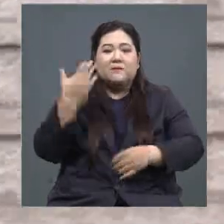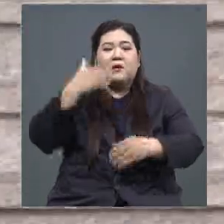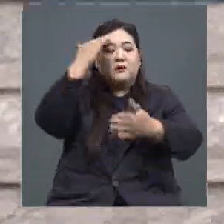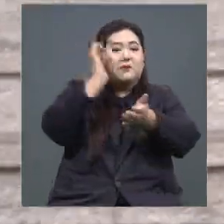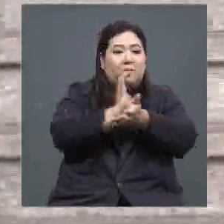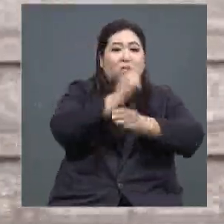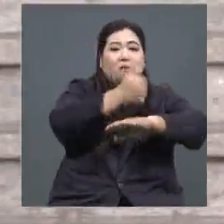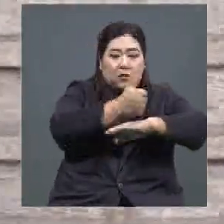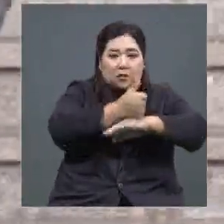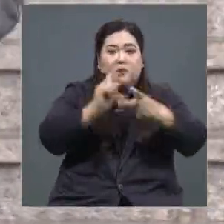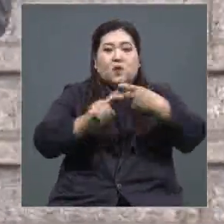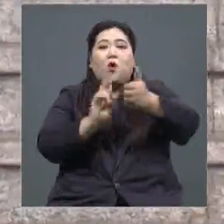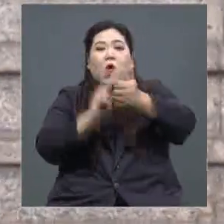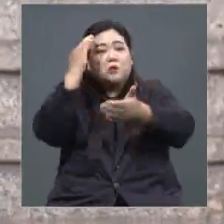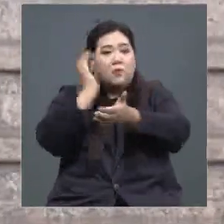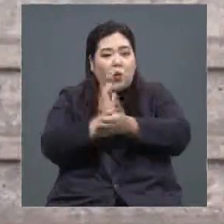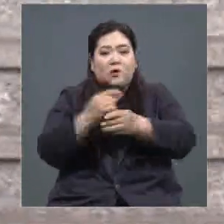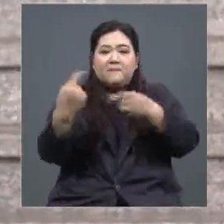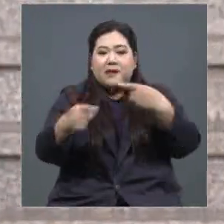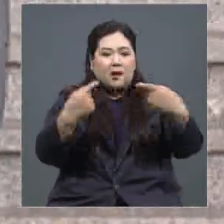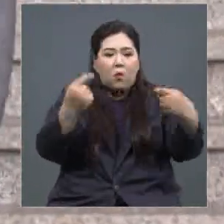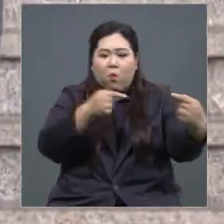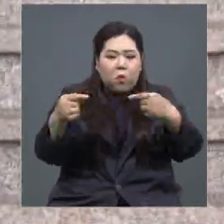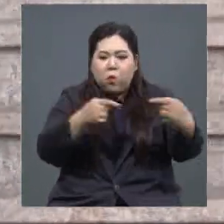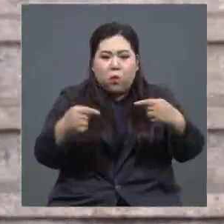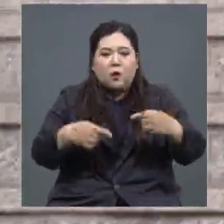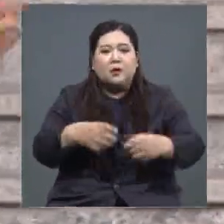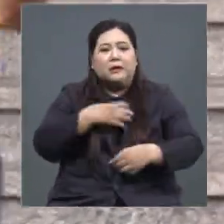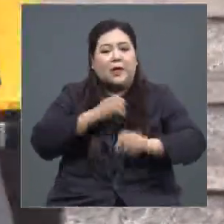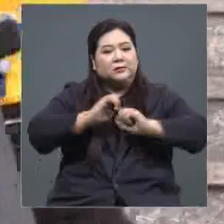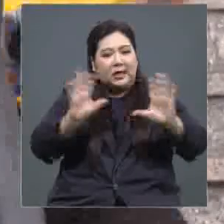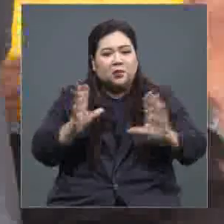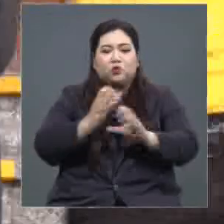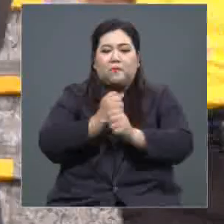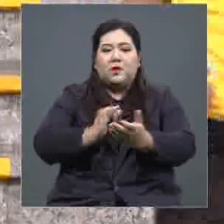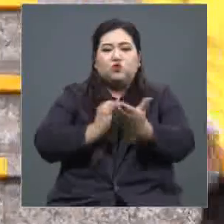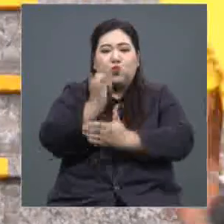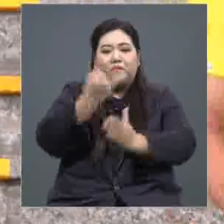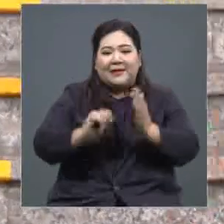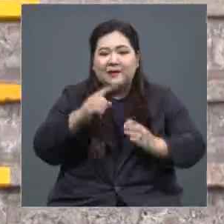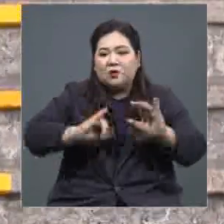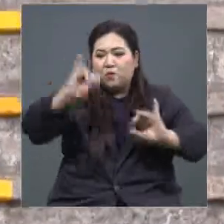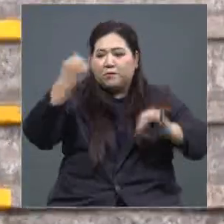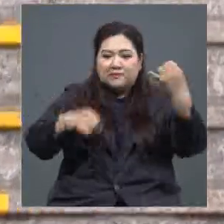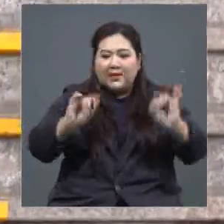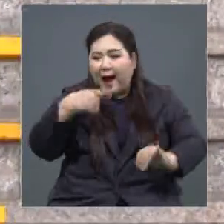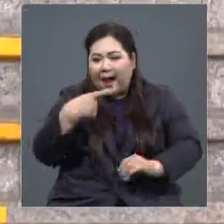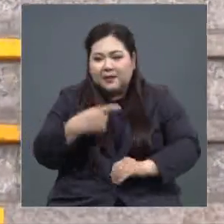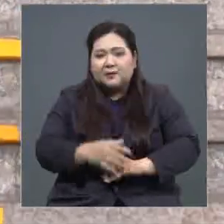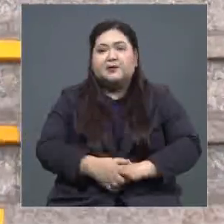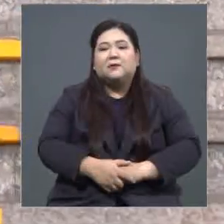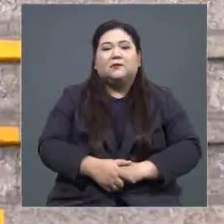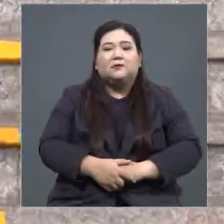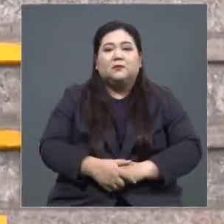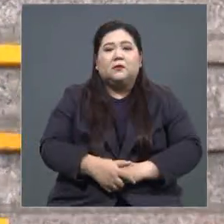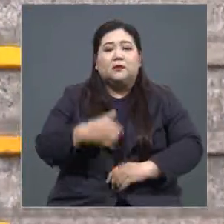รองผู้บัญชาการตำรวจแห่งชาติค่ะเพื่อให้สังคมเนี่ยได้รับทราบกันว่าใครผิดใครถูกพร้อมยืนยันที่ออกมาเคลื่อนไหวเนี่ย